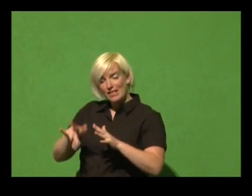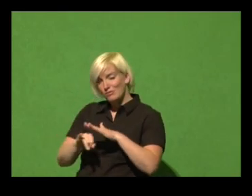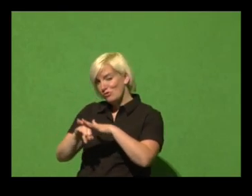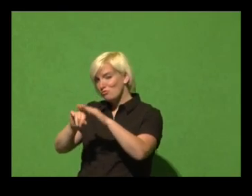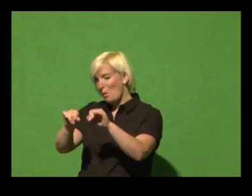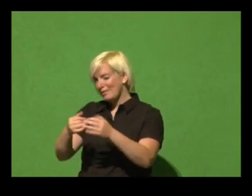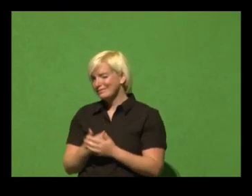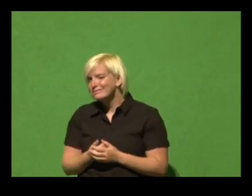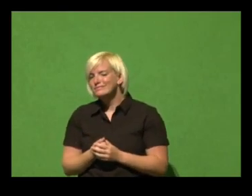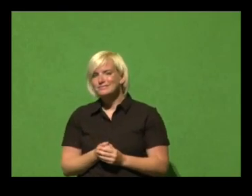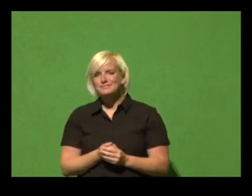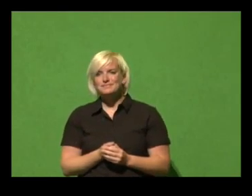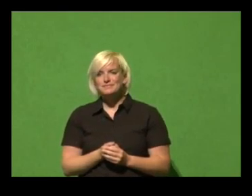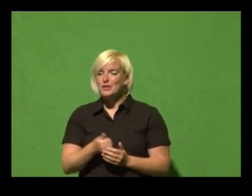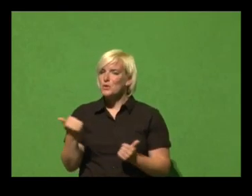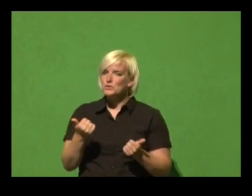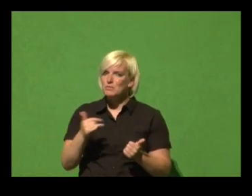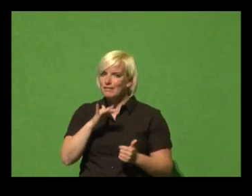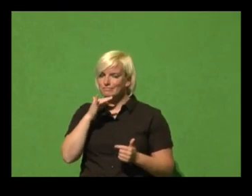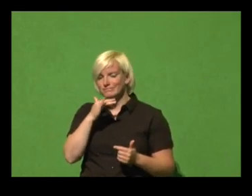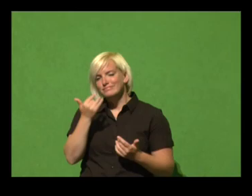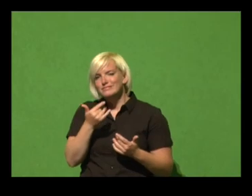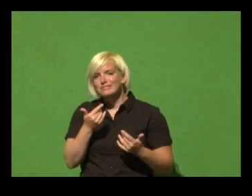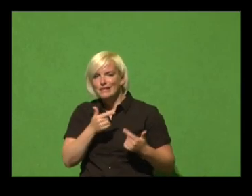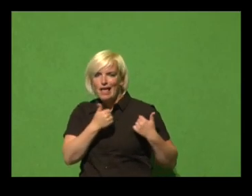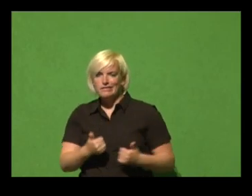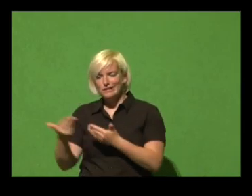wollen. Super, also ganz herzlich willkommen.